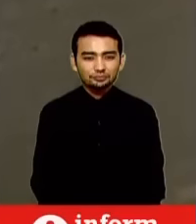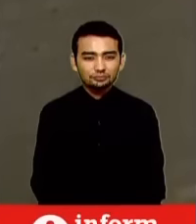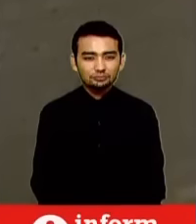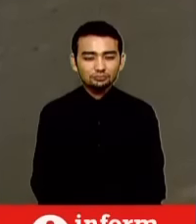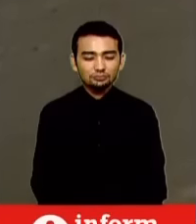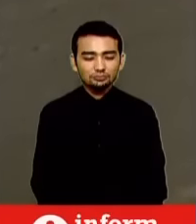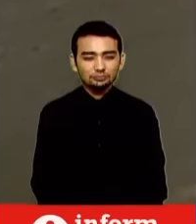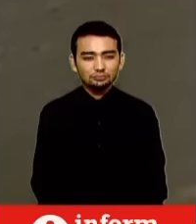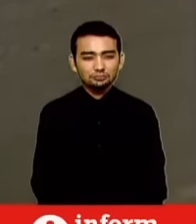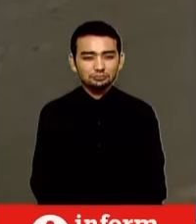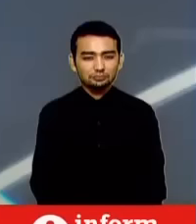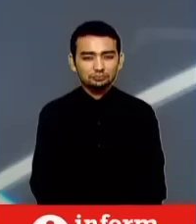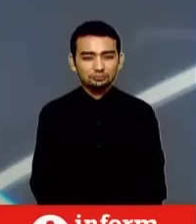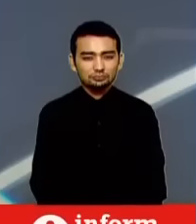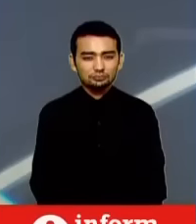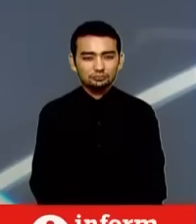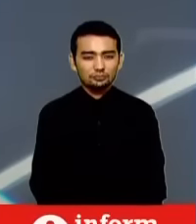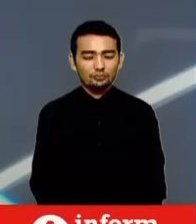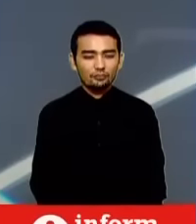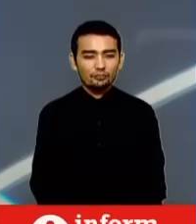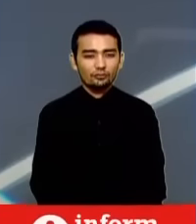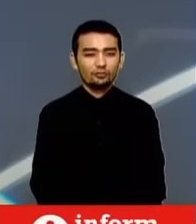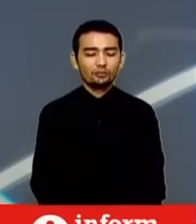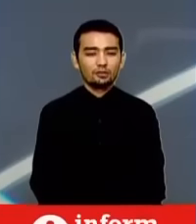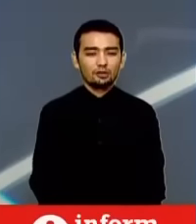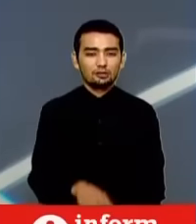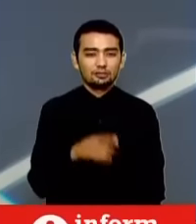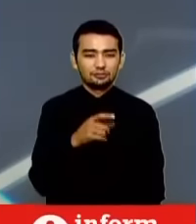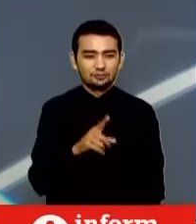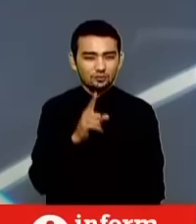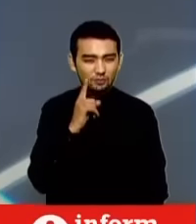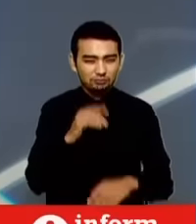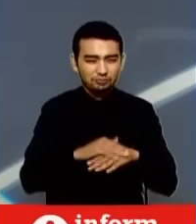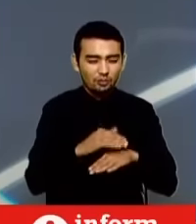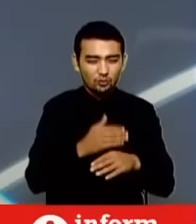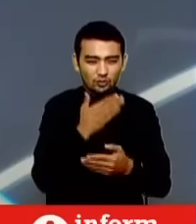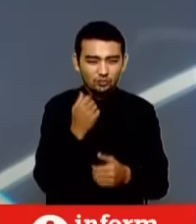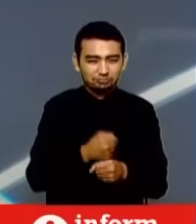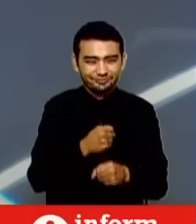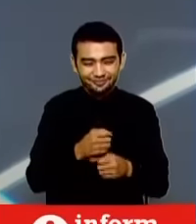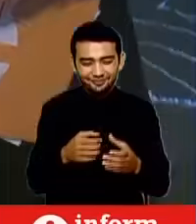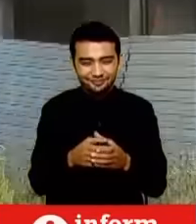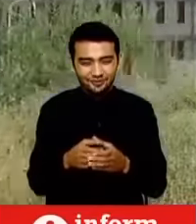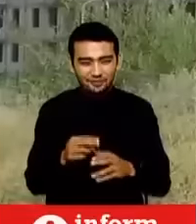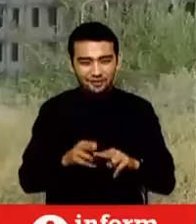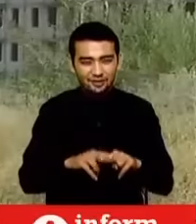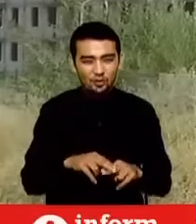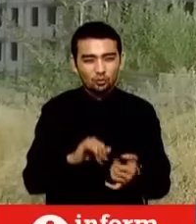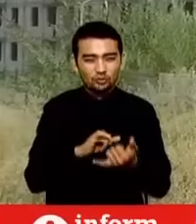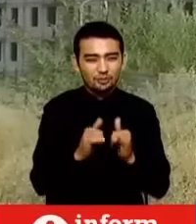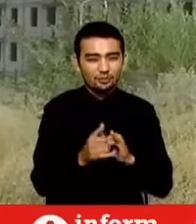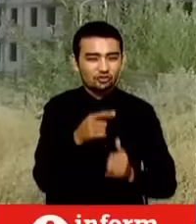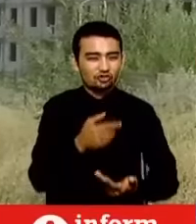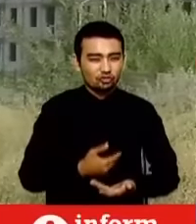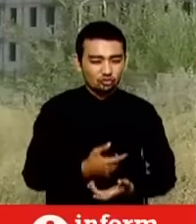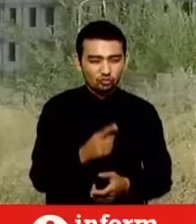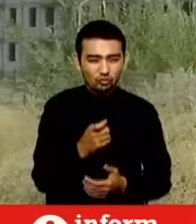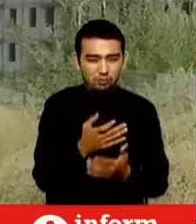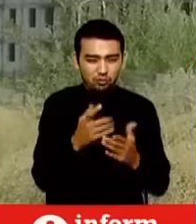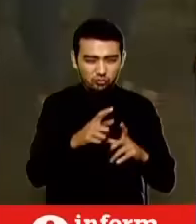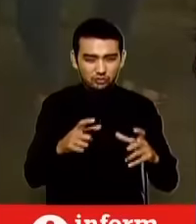Информбюро, Костанай. А вот из-за недобросовестного застройщика сотни усть-каменогорцев могут остаться без крыши над